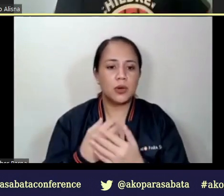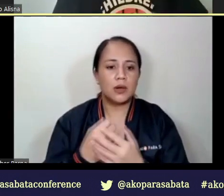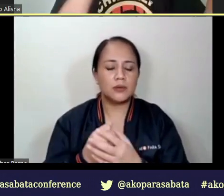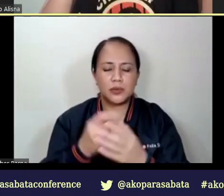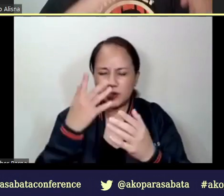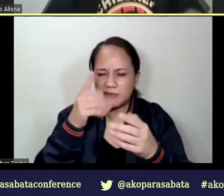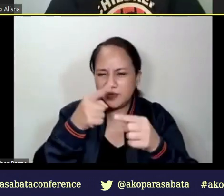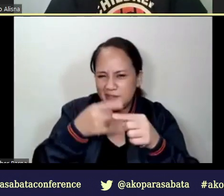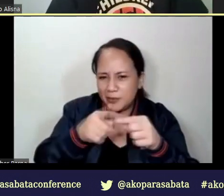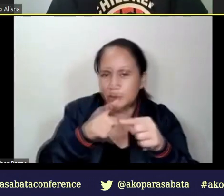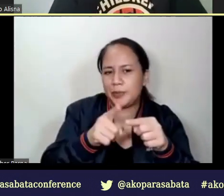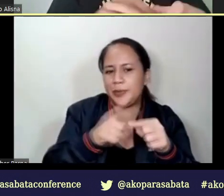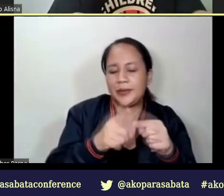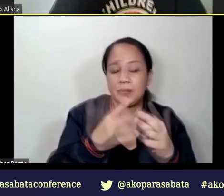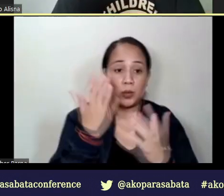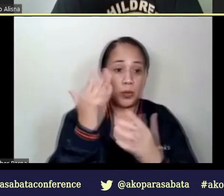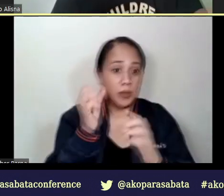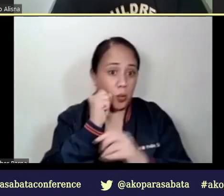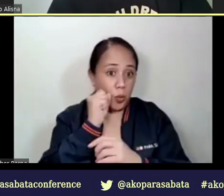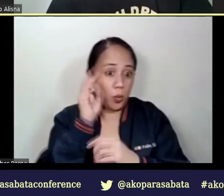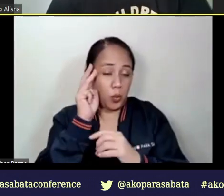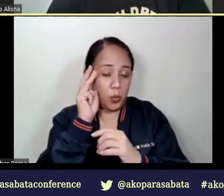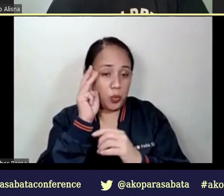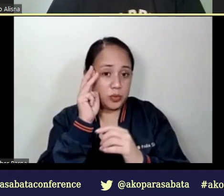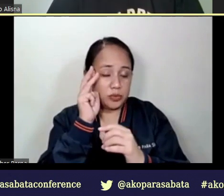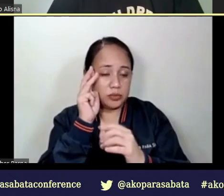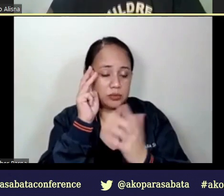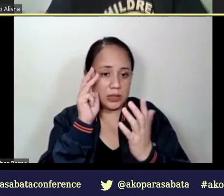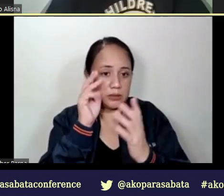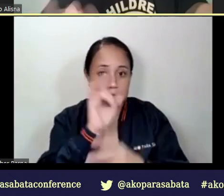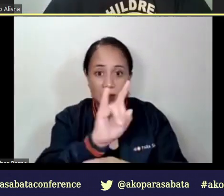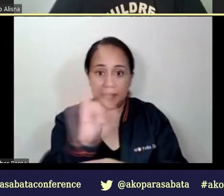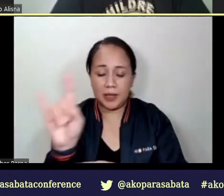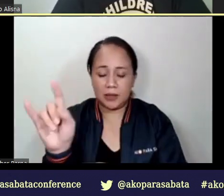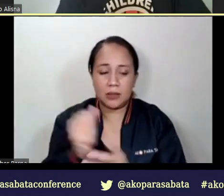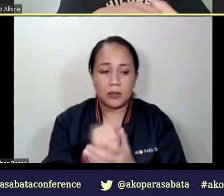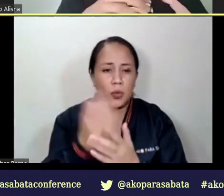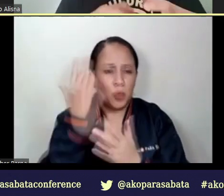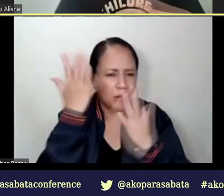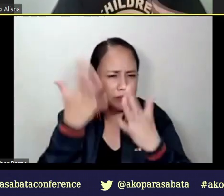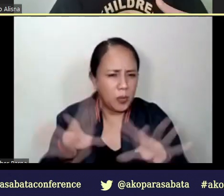natin. So pagdating po kasi sa awareness campaign, bakit siya napakahalaga, especially